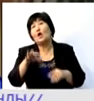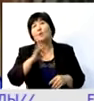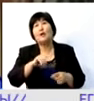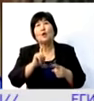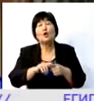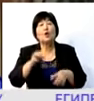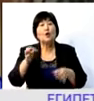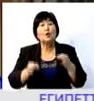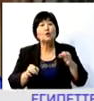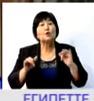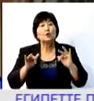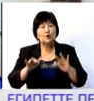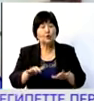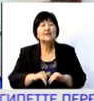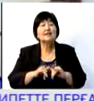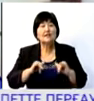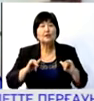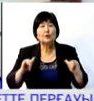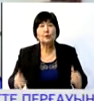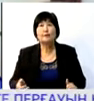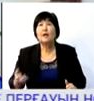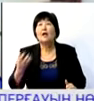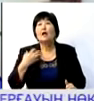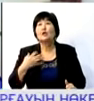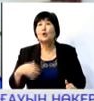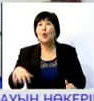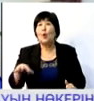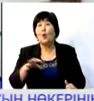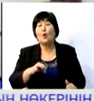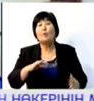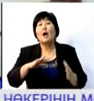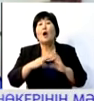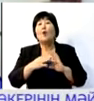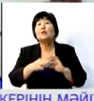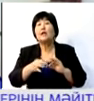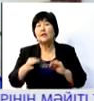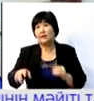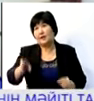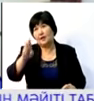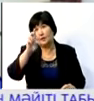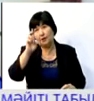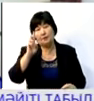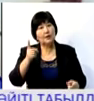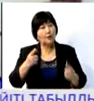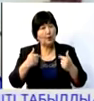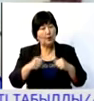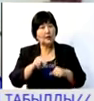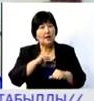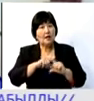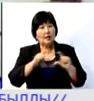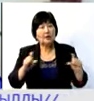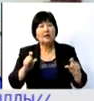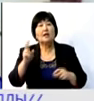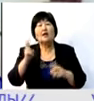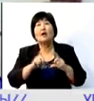арқылы сот жүйесін жетілдіру. Қызылорда облысының аудандарындағы мемлекеттік органдар, мекемелер,